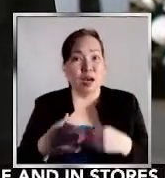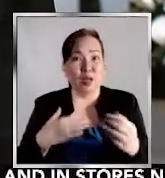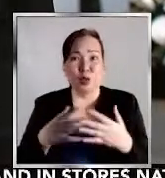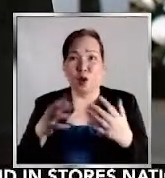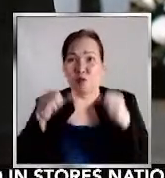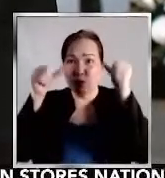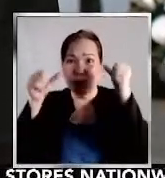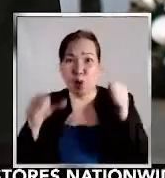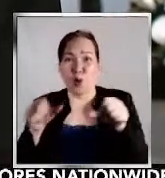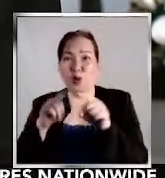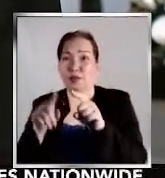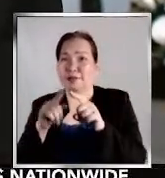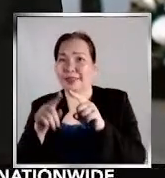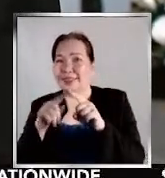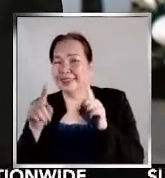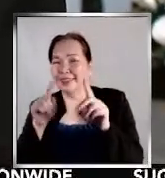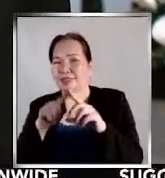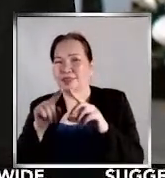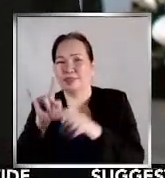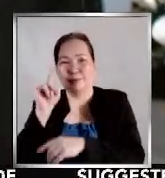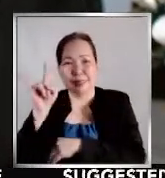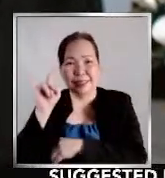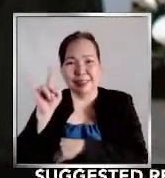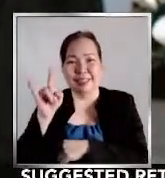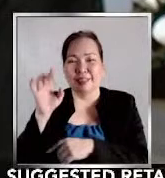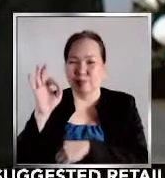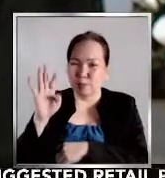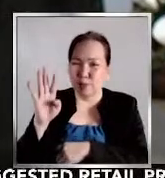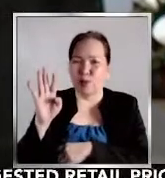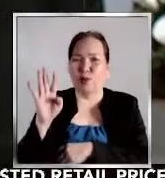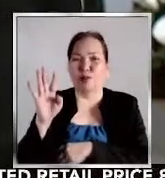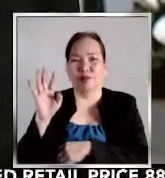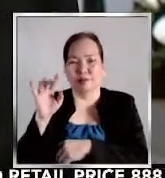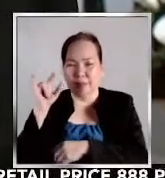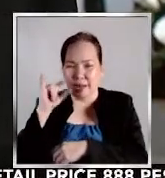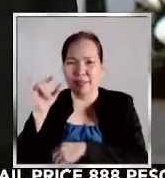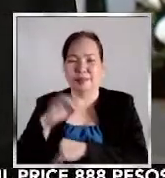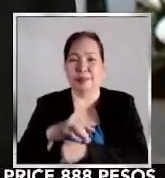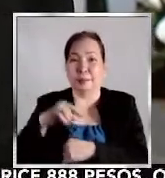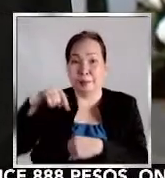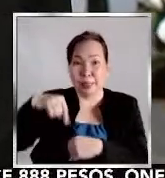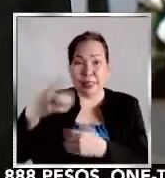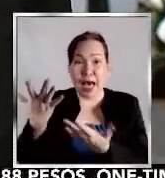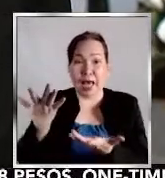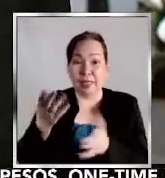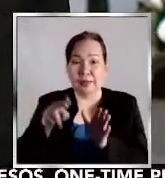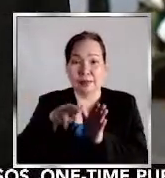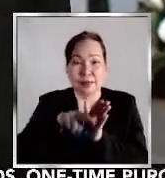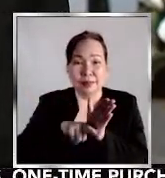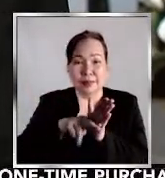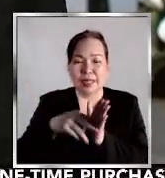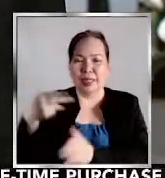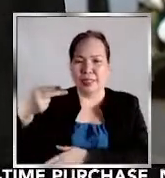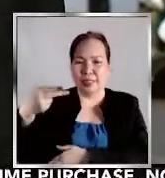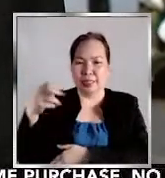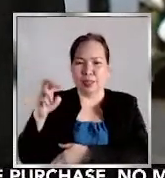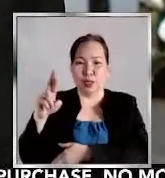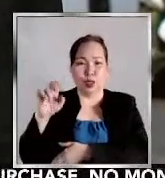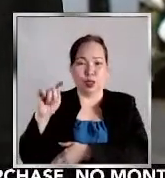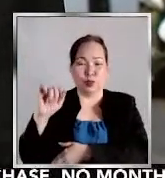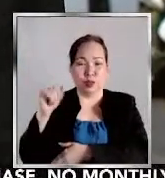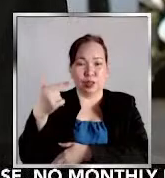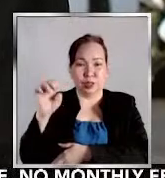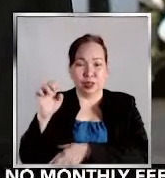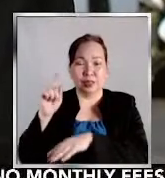social media. Ang burol po ay nandito sa Heritage Taguig hanggang sa Wednesday, tapos